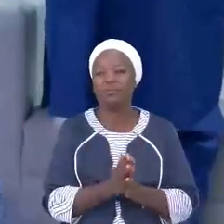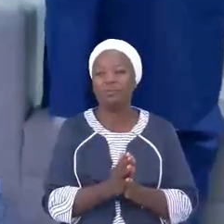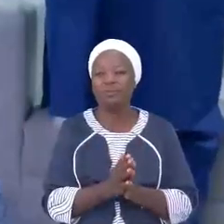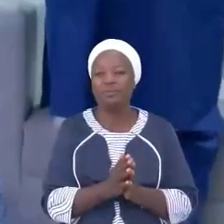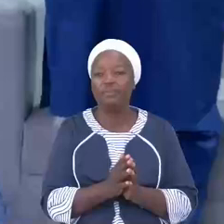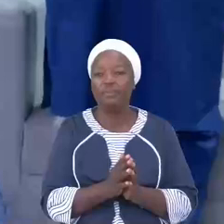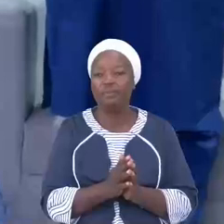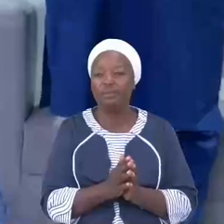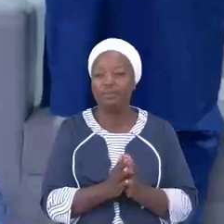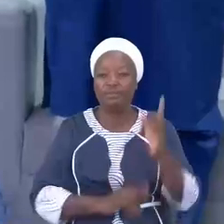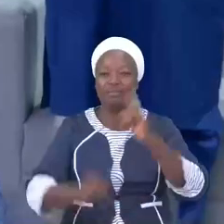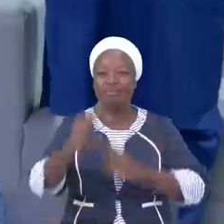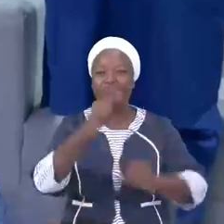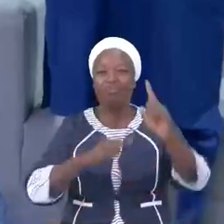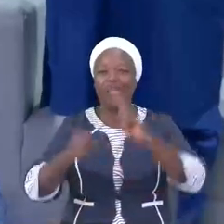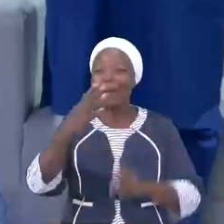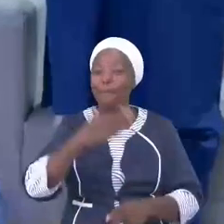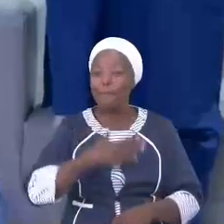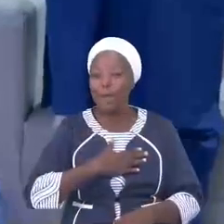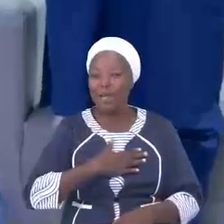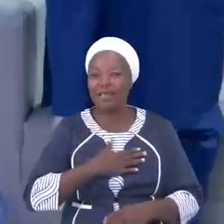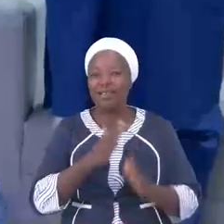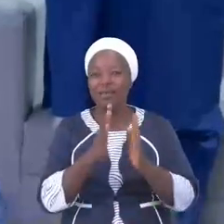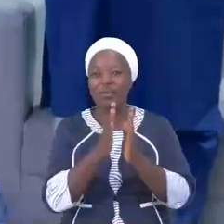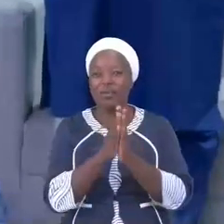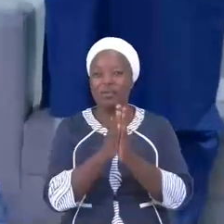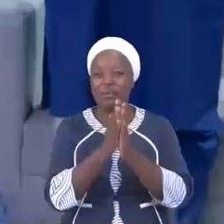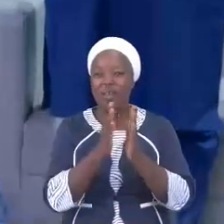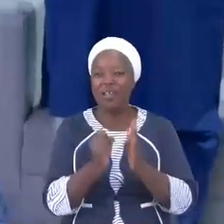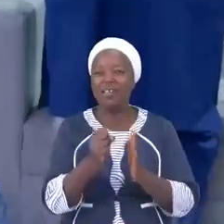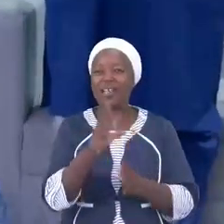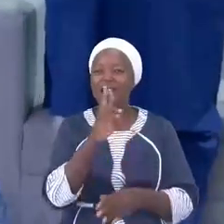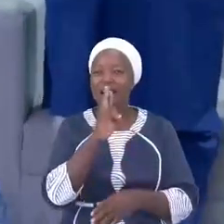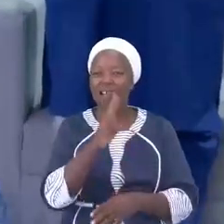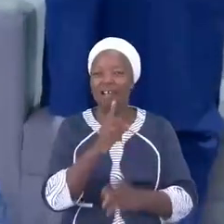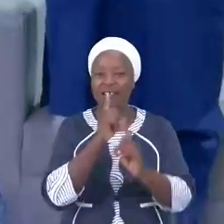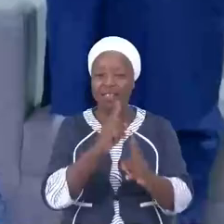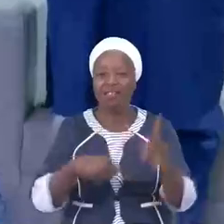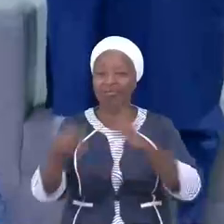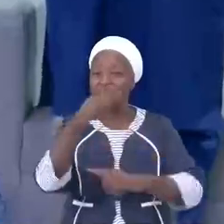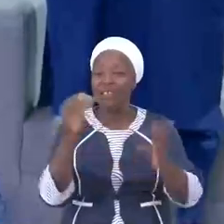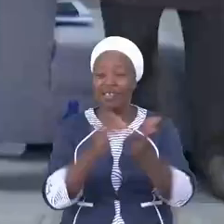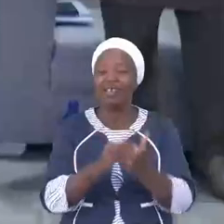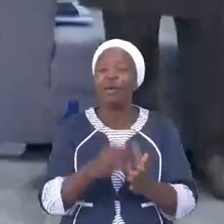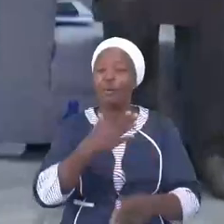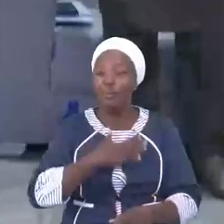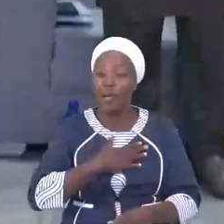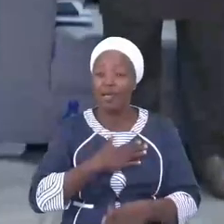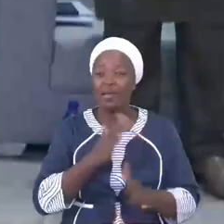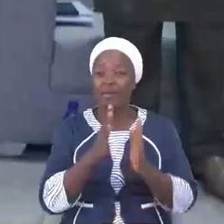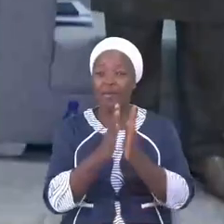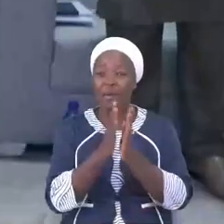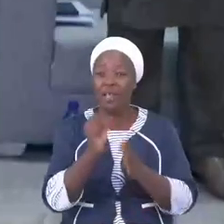Mes prières sont exaucées. Dis-le pour toi-même. Mes prières sont exaucées. Que cela